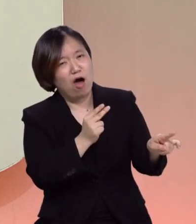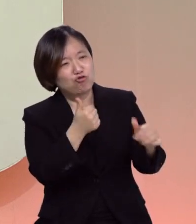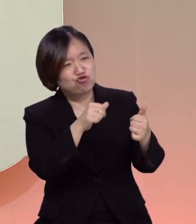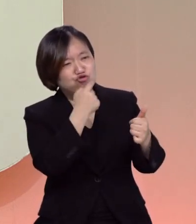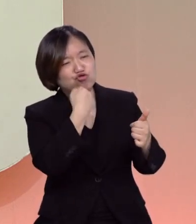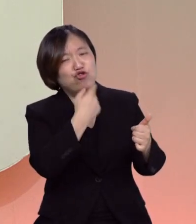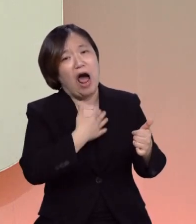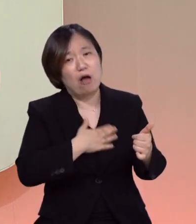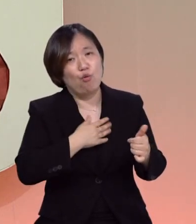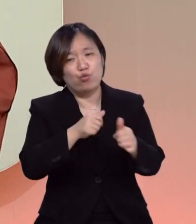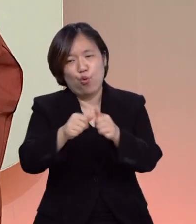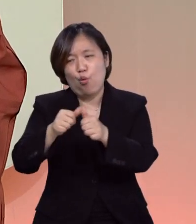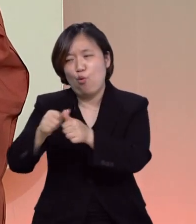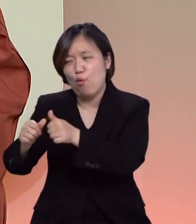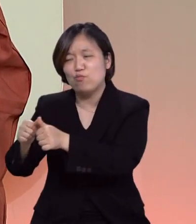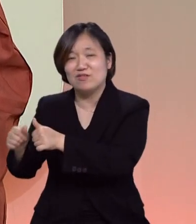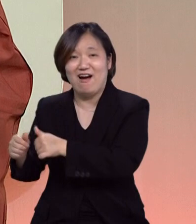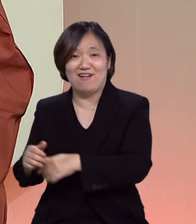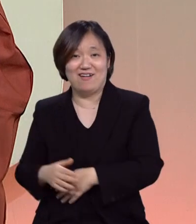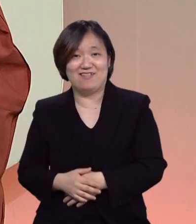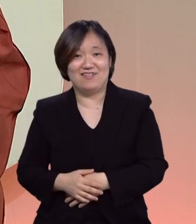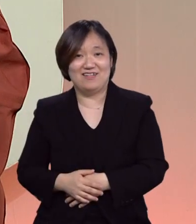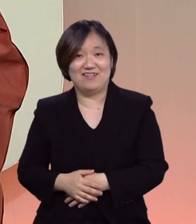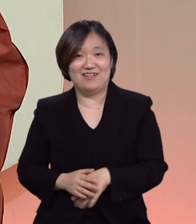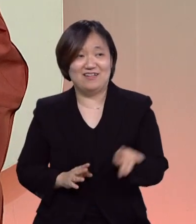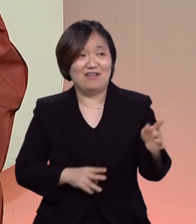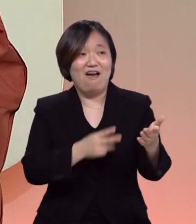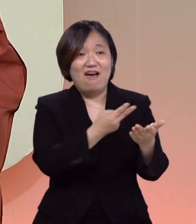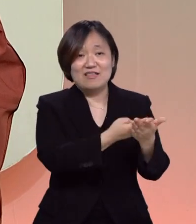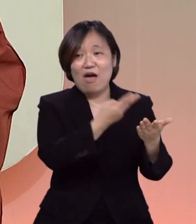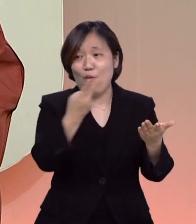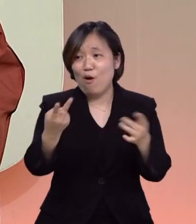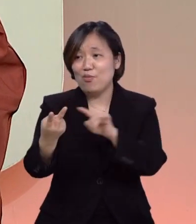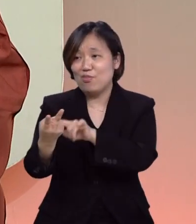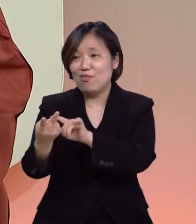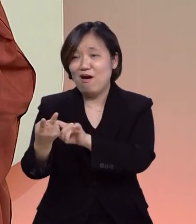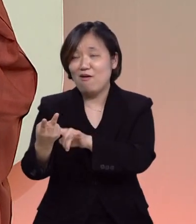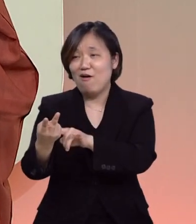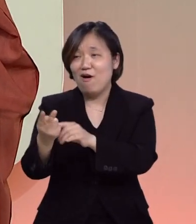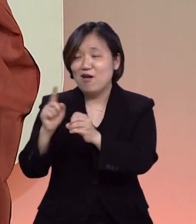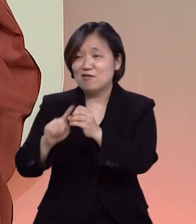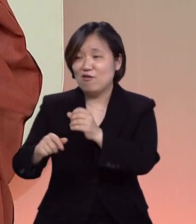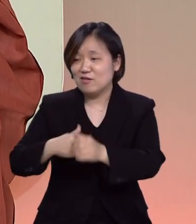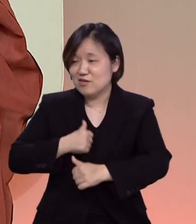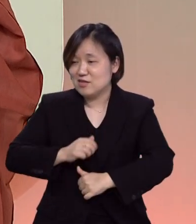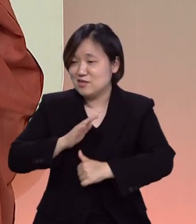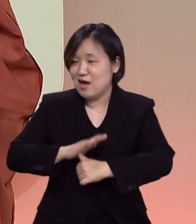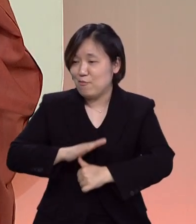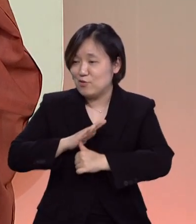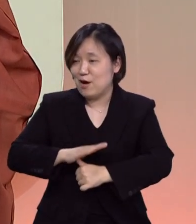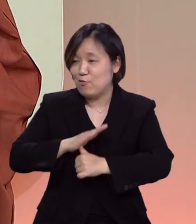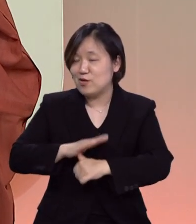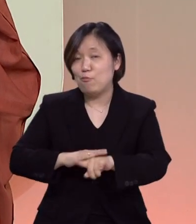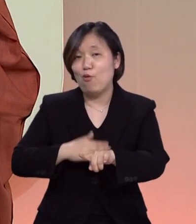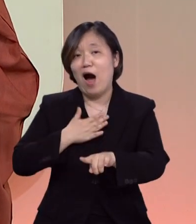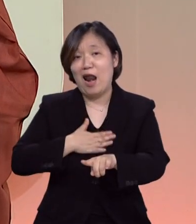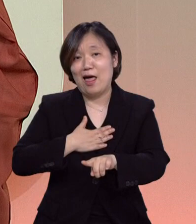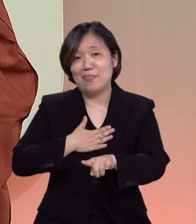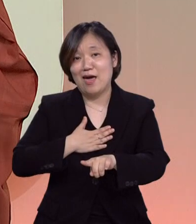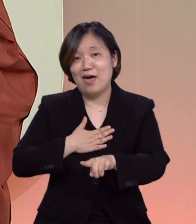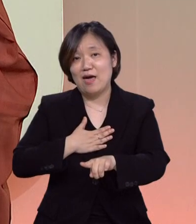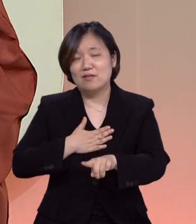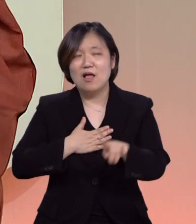자기는 승복이 있고 절에서 죽겠다 하고 이제 퇴원했던 것까지는 얘기를 듣고 글쓴이는 지금쯤이면